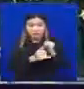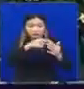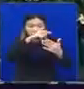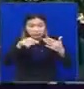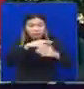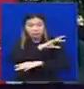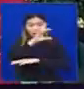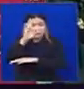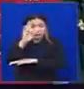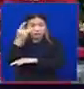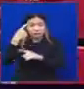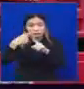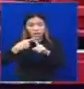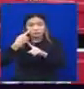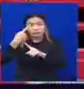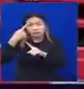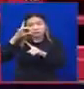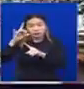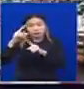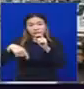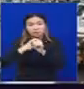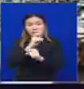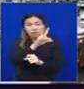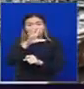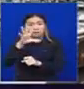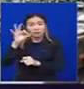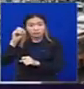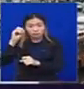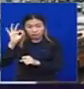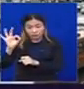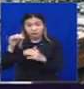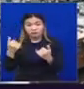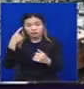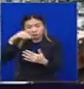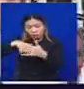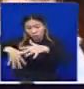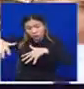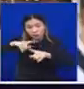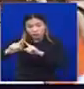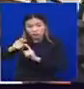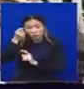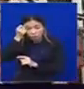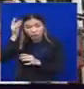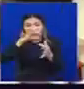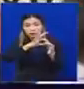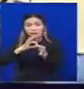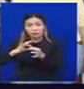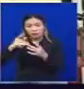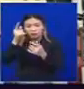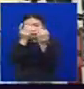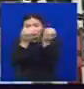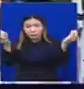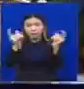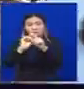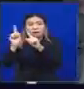ในวันที่7สิงหาคม2559นี้โดยมองว่าจะช่วยให้ประชาชนมีความเข้าใจและเข้าถึงเนื้อหาสาระของร่างรัฐธร